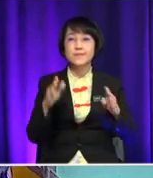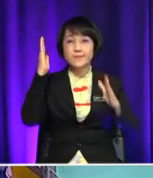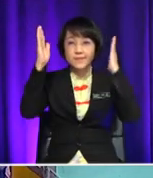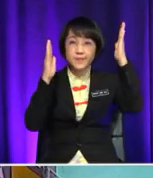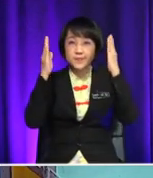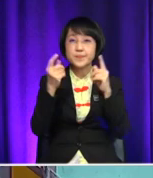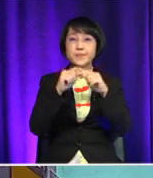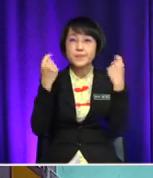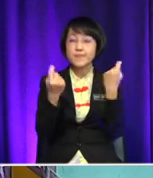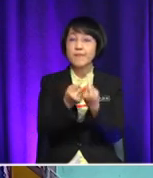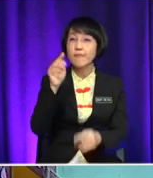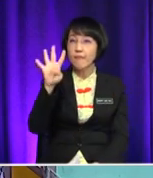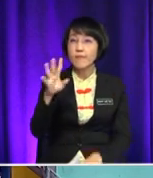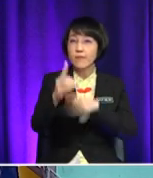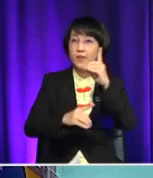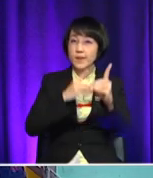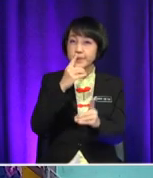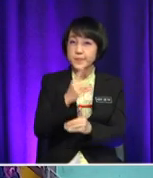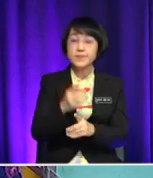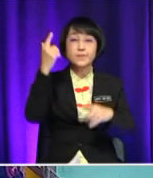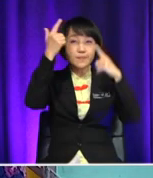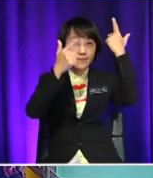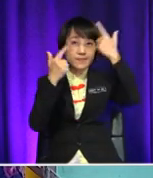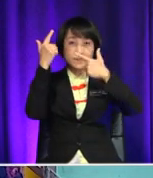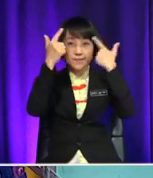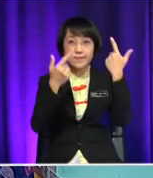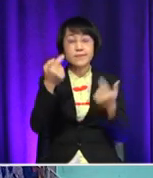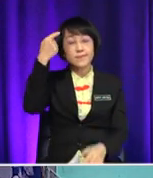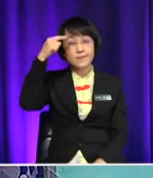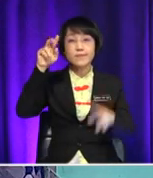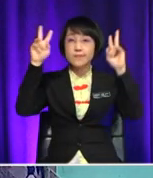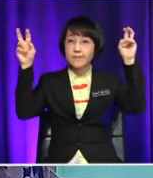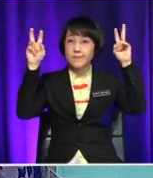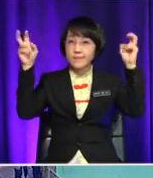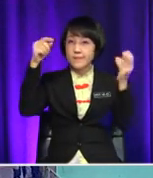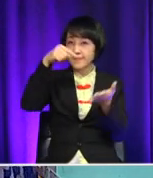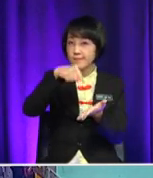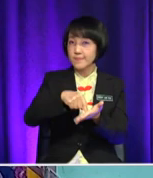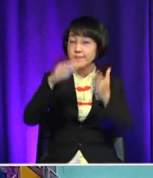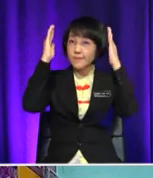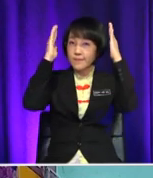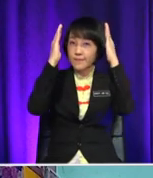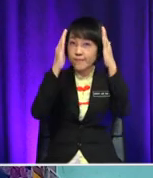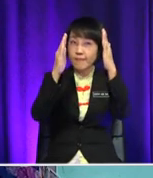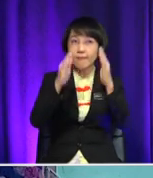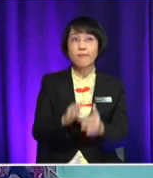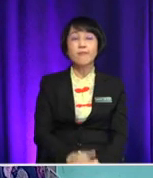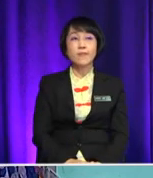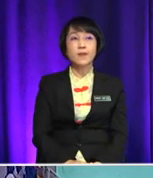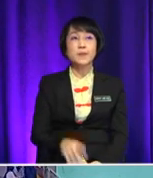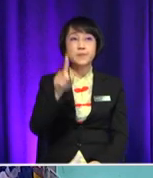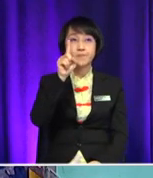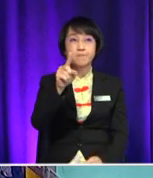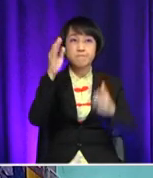elah dunia pelancungan Jadi untuk tajuk ini saya fokuskan kepada satu fokus